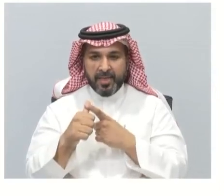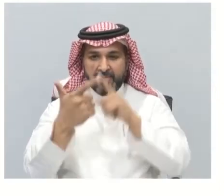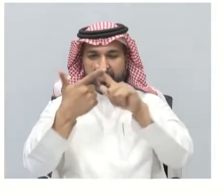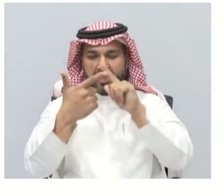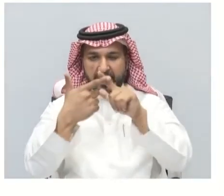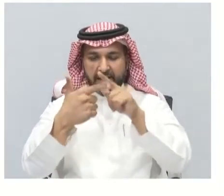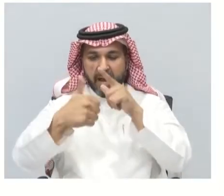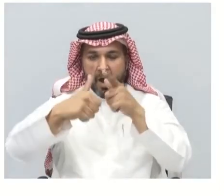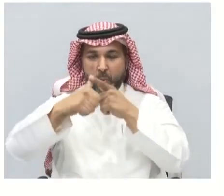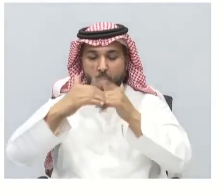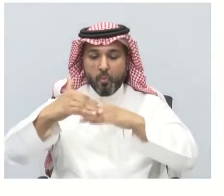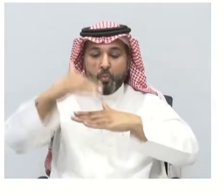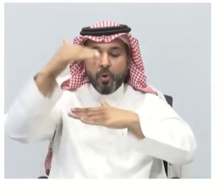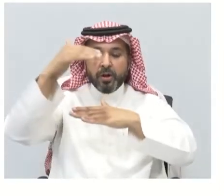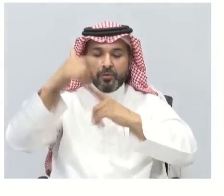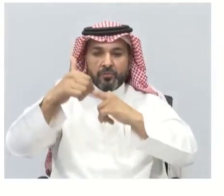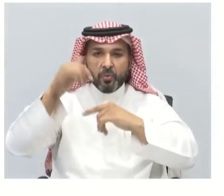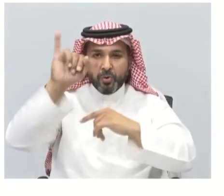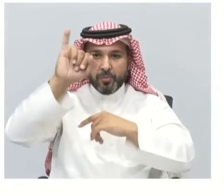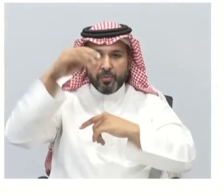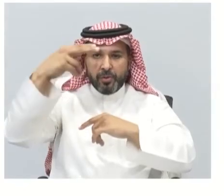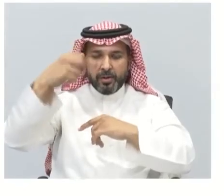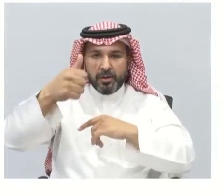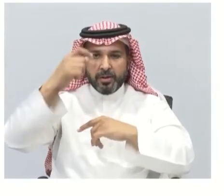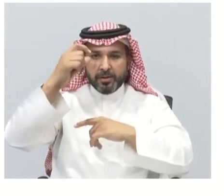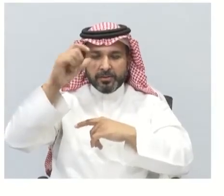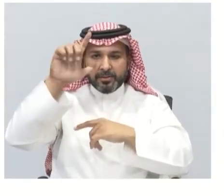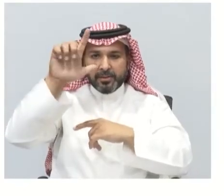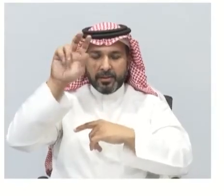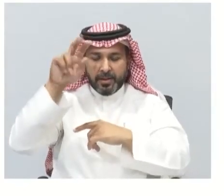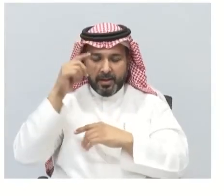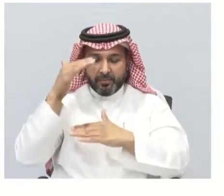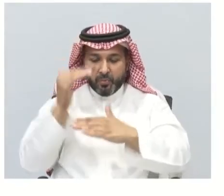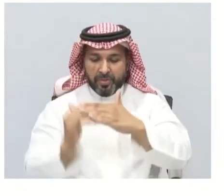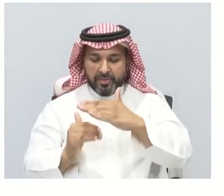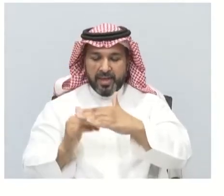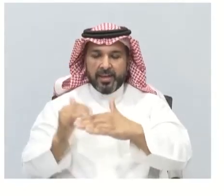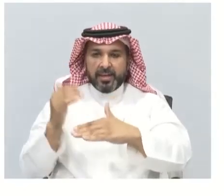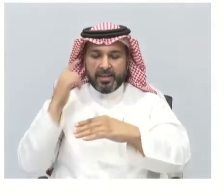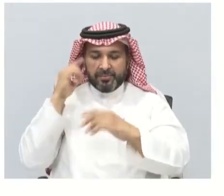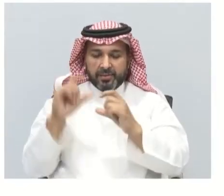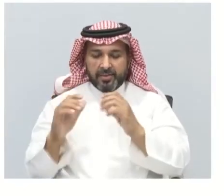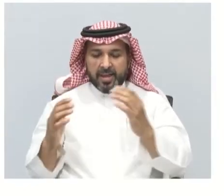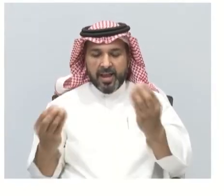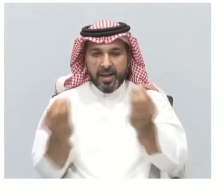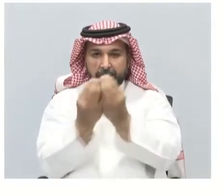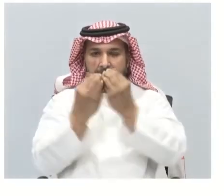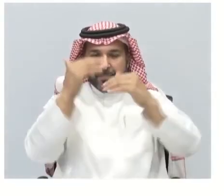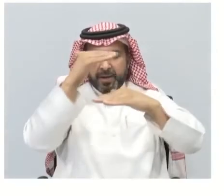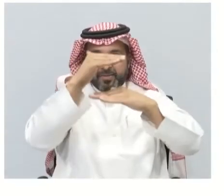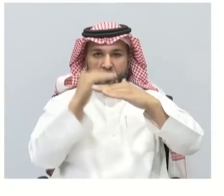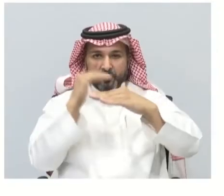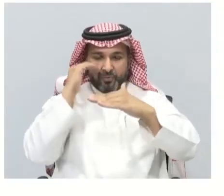مقطع واي ممتاز اذا عندك معادلتين الخطوه الثالثه شو نسوي لاحظ